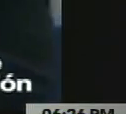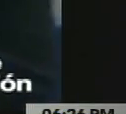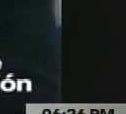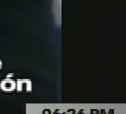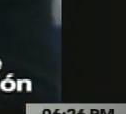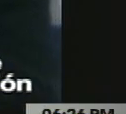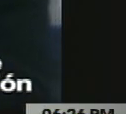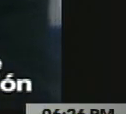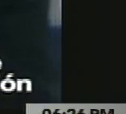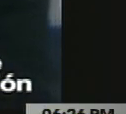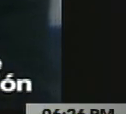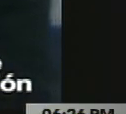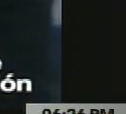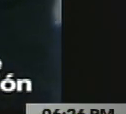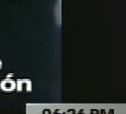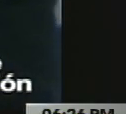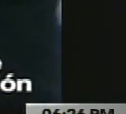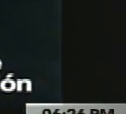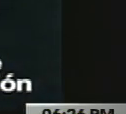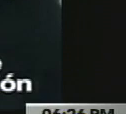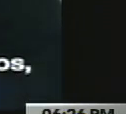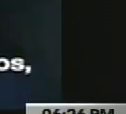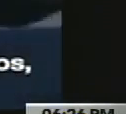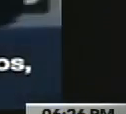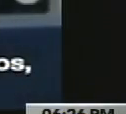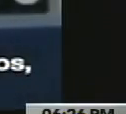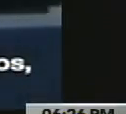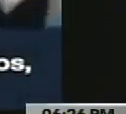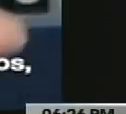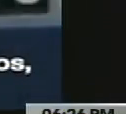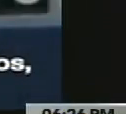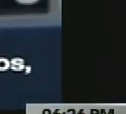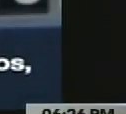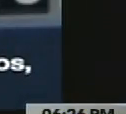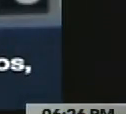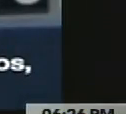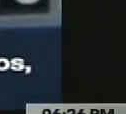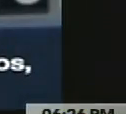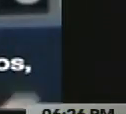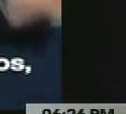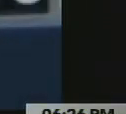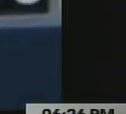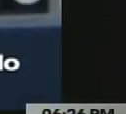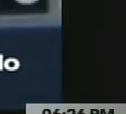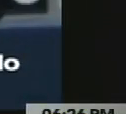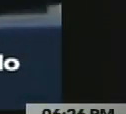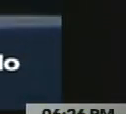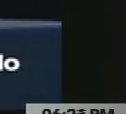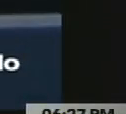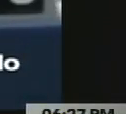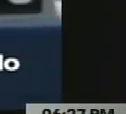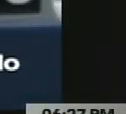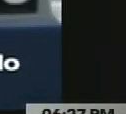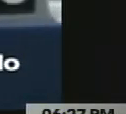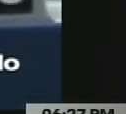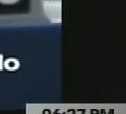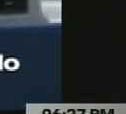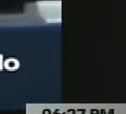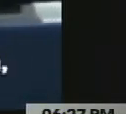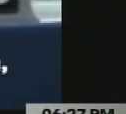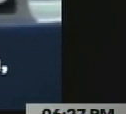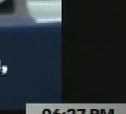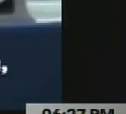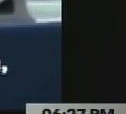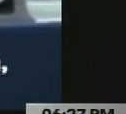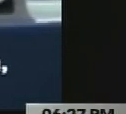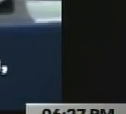que tout ceci participe à une entreprise de déstabilisation organisée par les États-Unis d'Amérique, qui font des coups d'État institutionnel comme ils